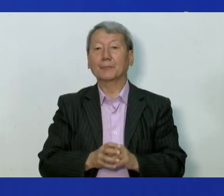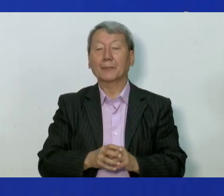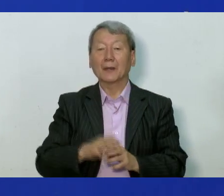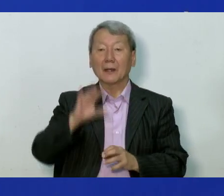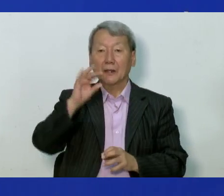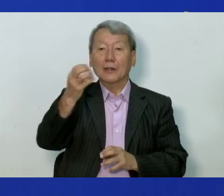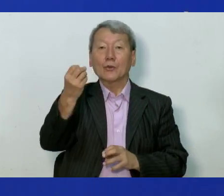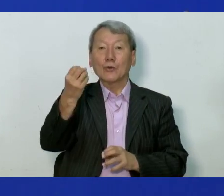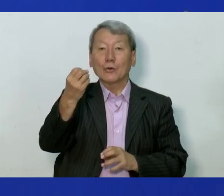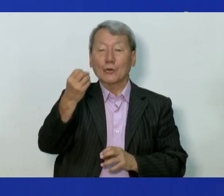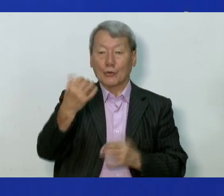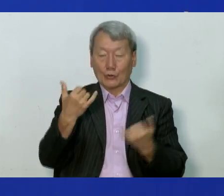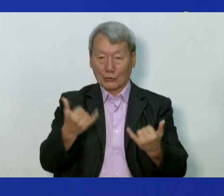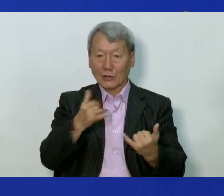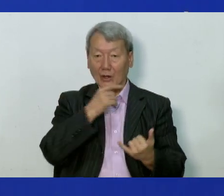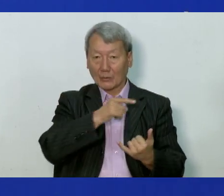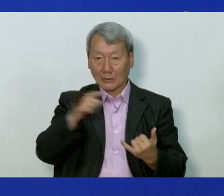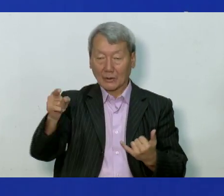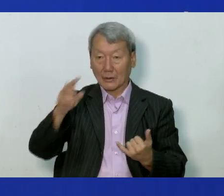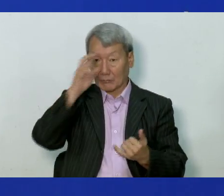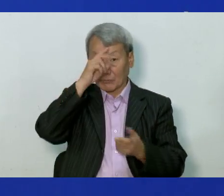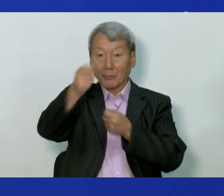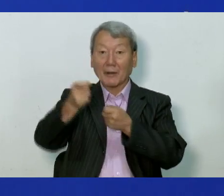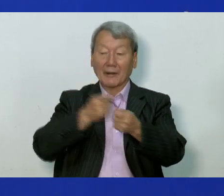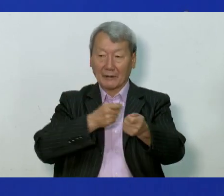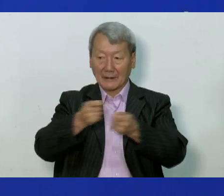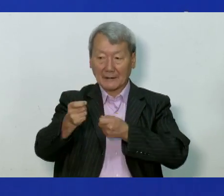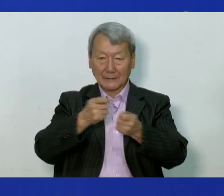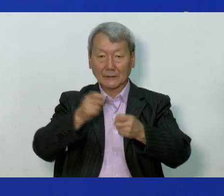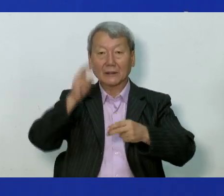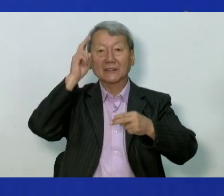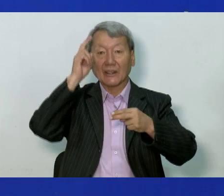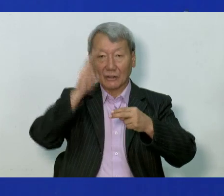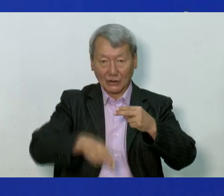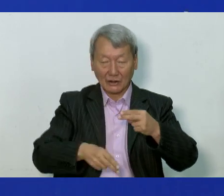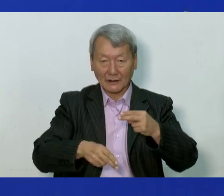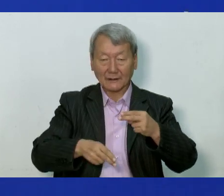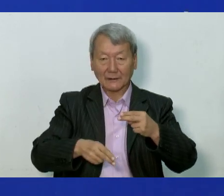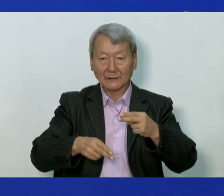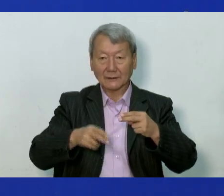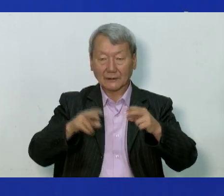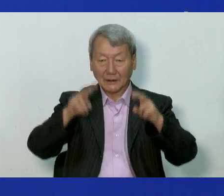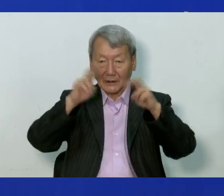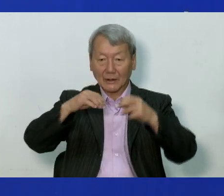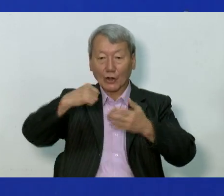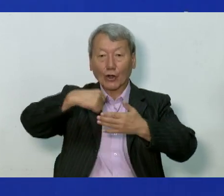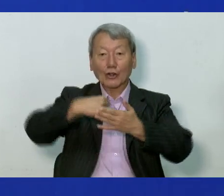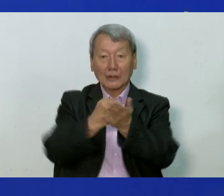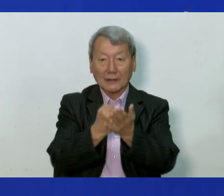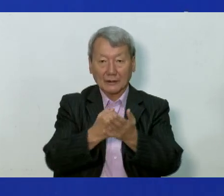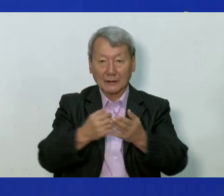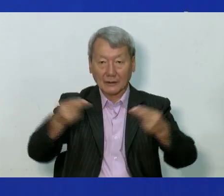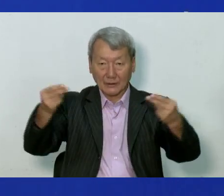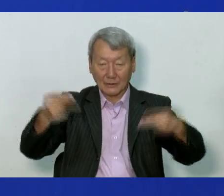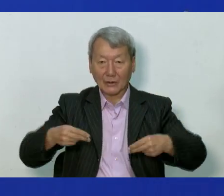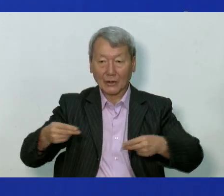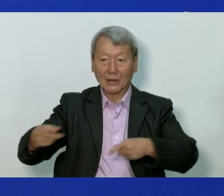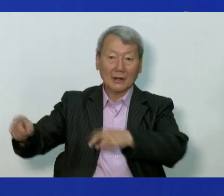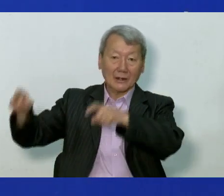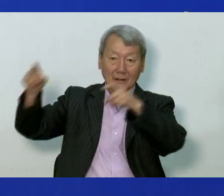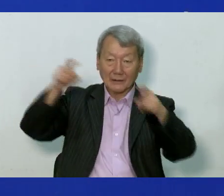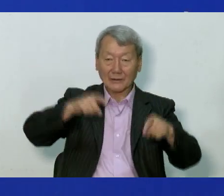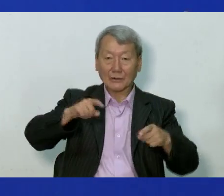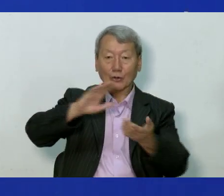И кроме того, в настоящее время правительство завершило процесс ратификации по вступлению в